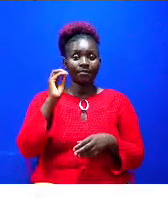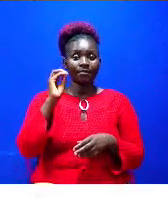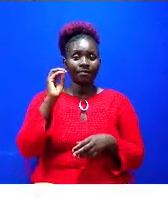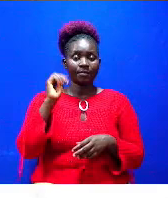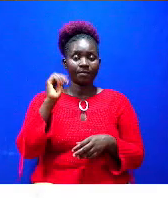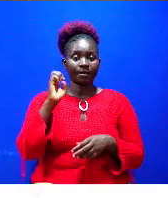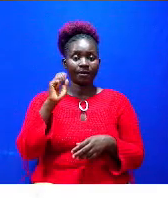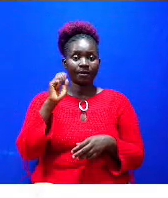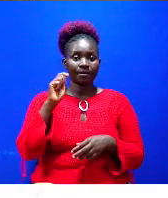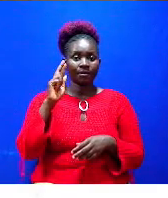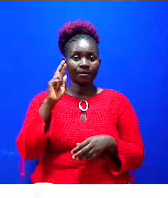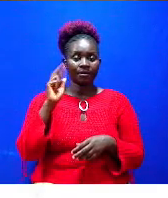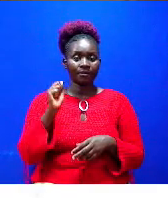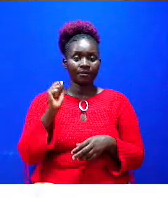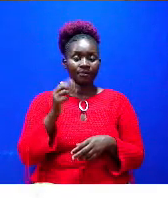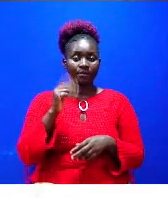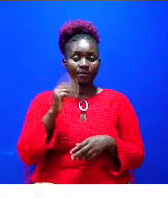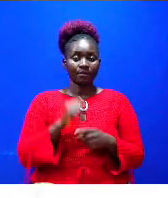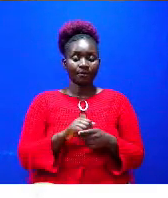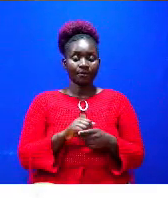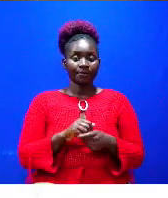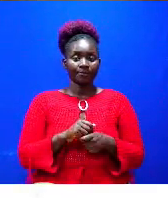wote kutoka